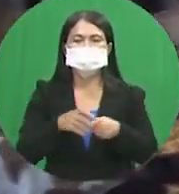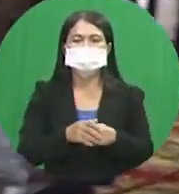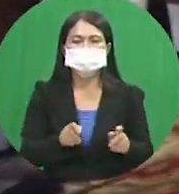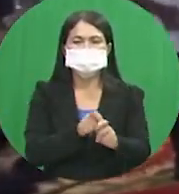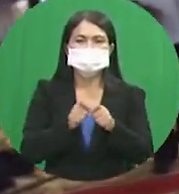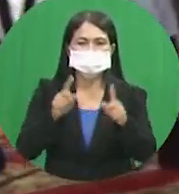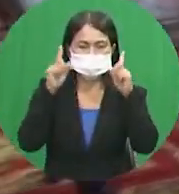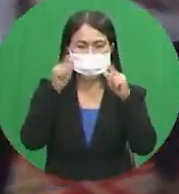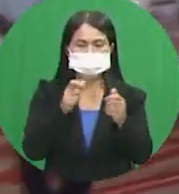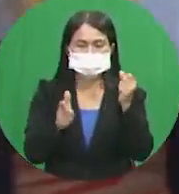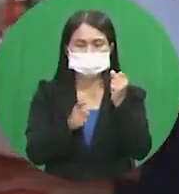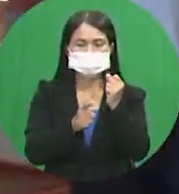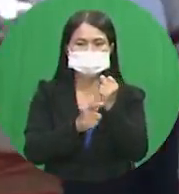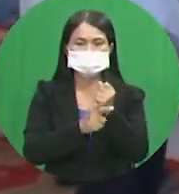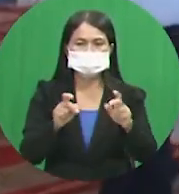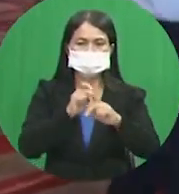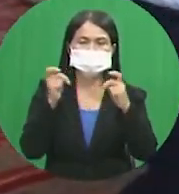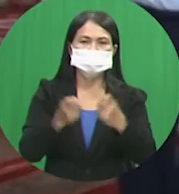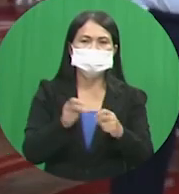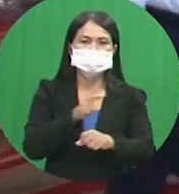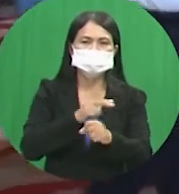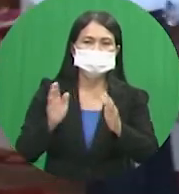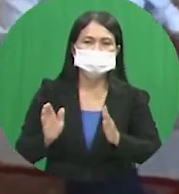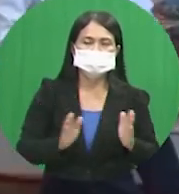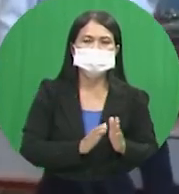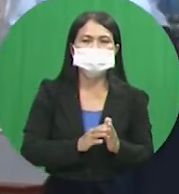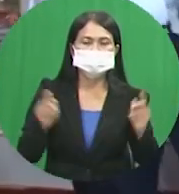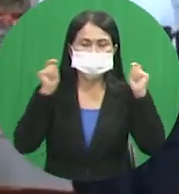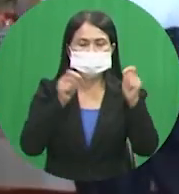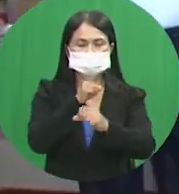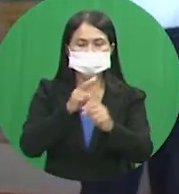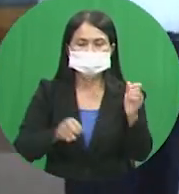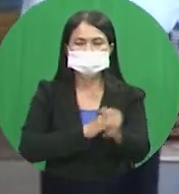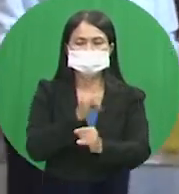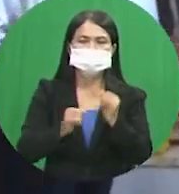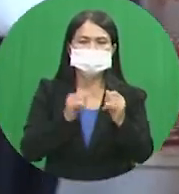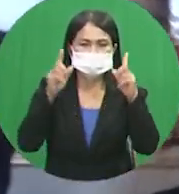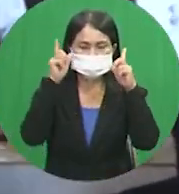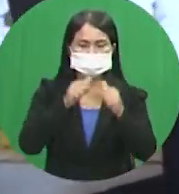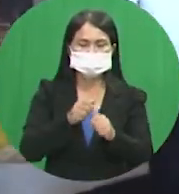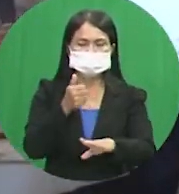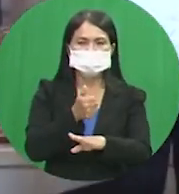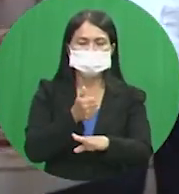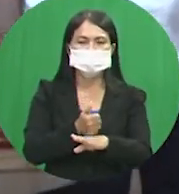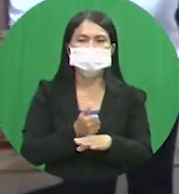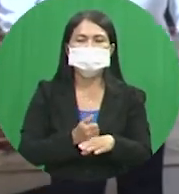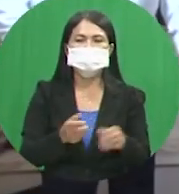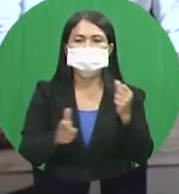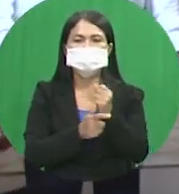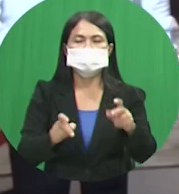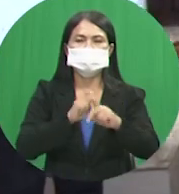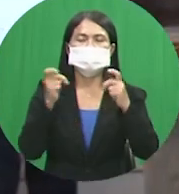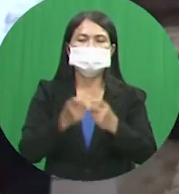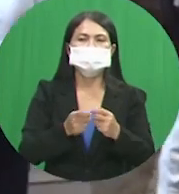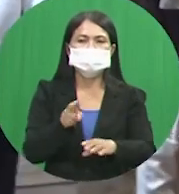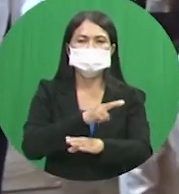มจีมวยไอยูดอมอนุประเทียนคณะกรรมการติกาเจียริบจอมบอนเจียอันตรายเจียไอยูดอมอาเกะเลขาธิการองคณะกรรมการติ